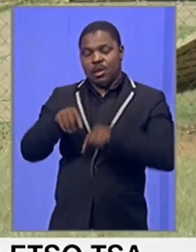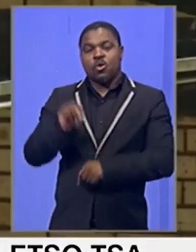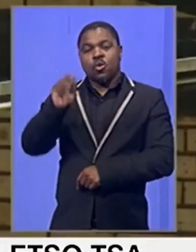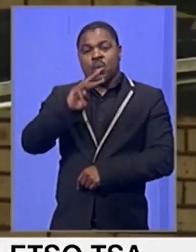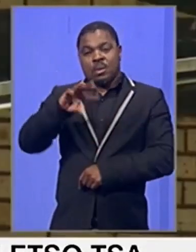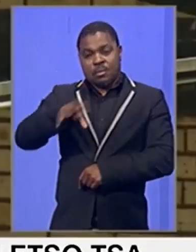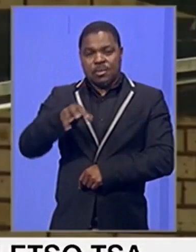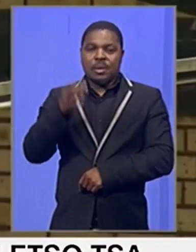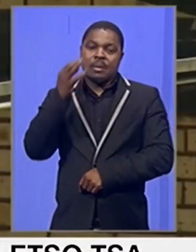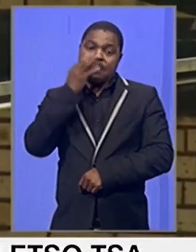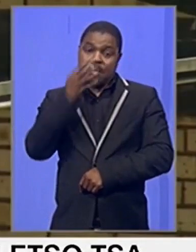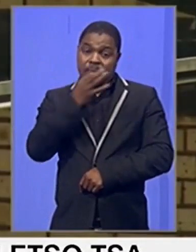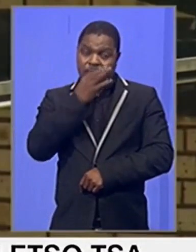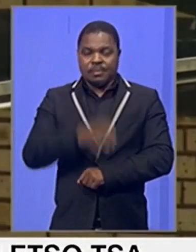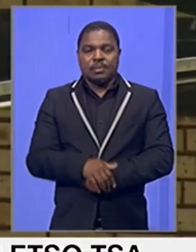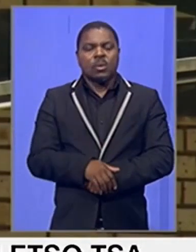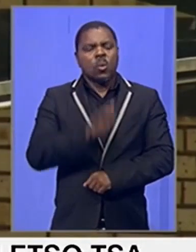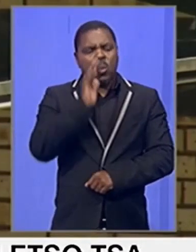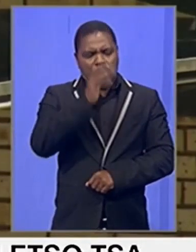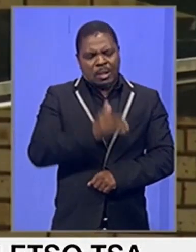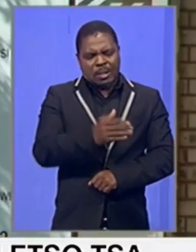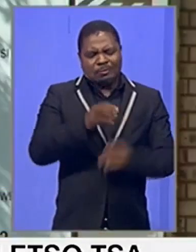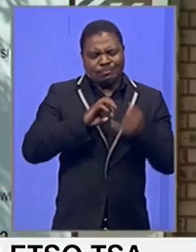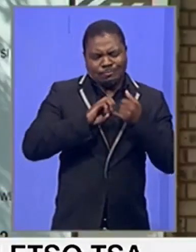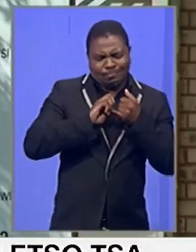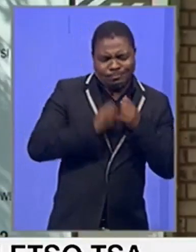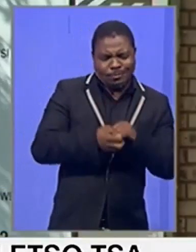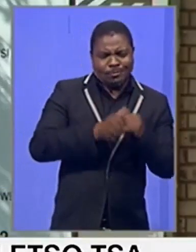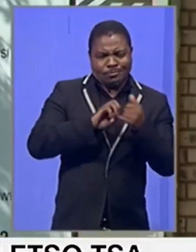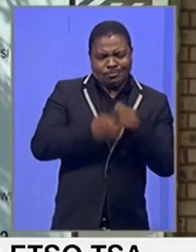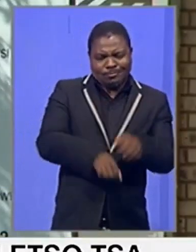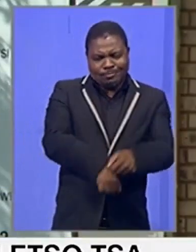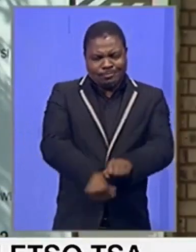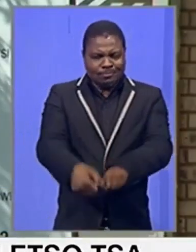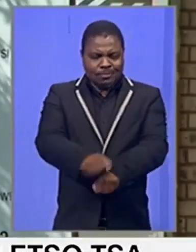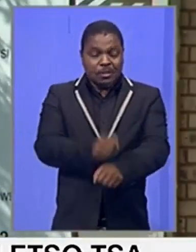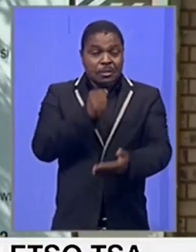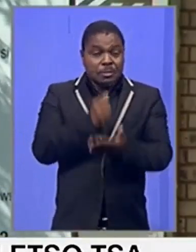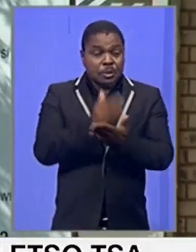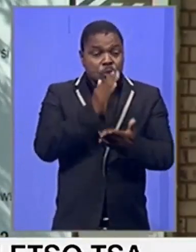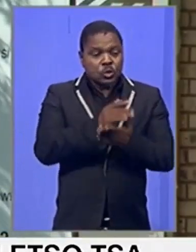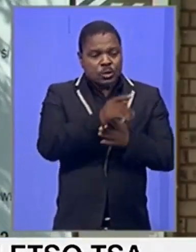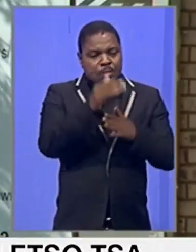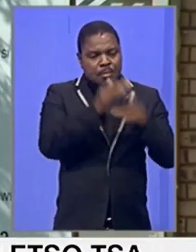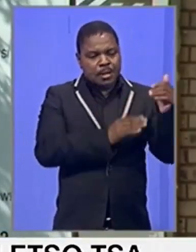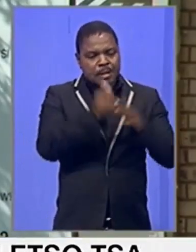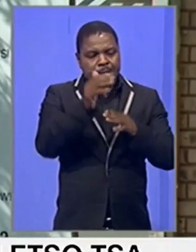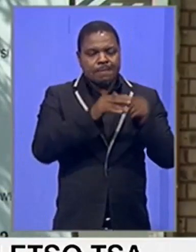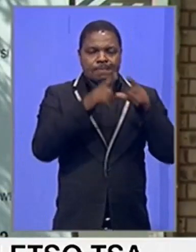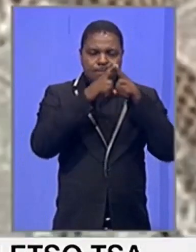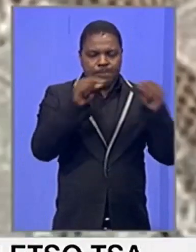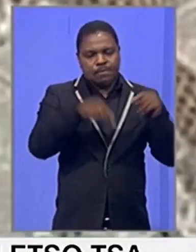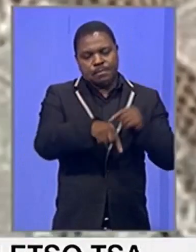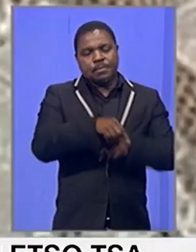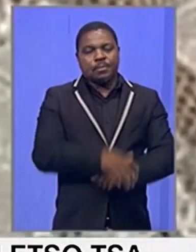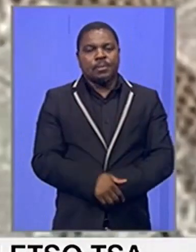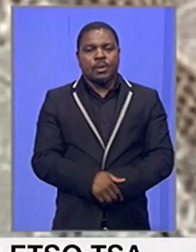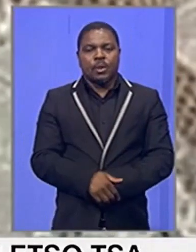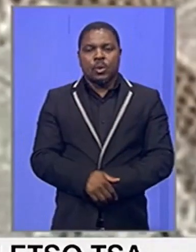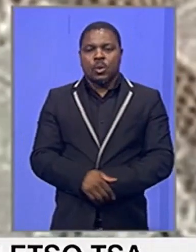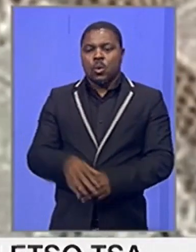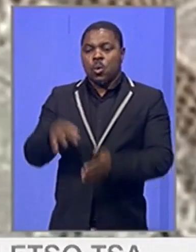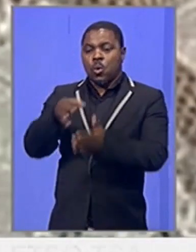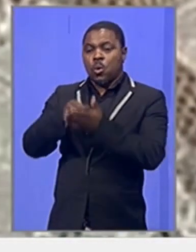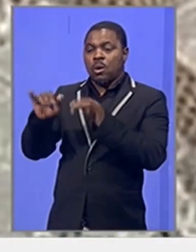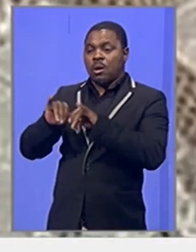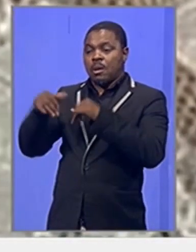profenseng ba re ba tla dira ka natla go netefatsa fa go konosediwa paakanyo ya tleliniki. Rakonteraka o